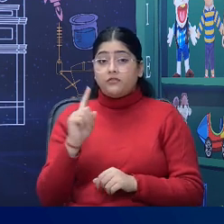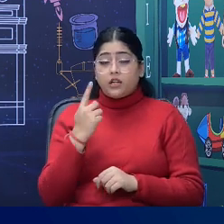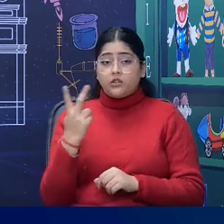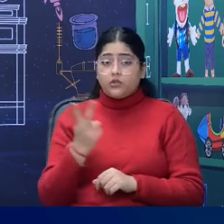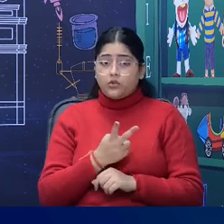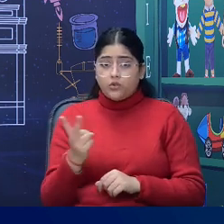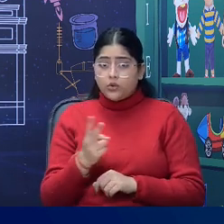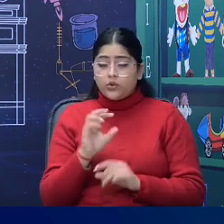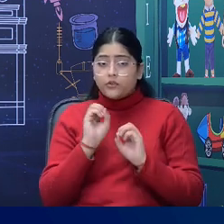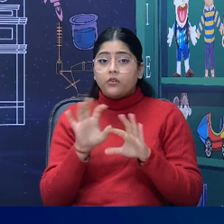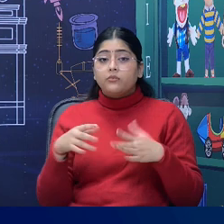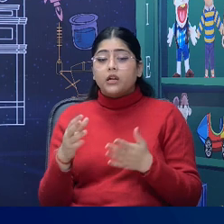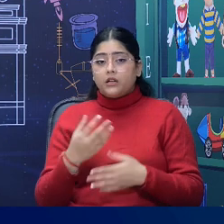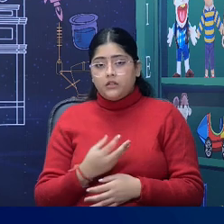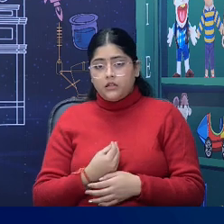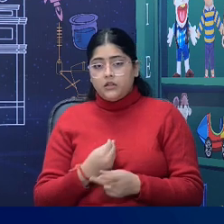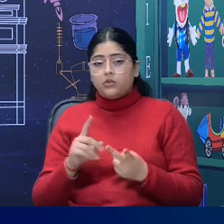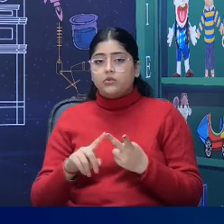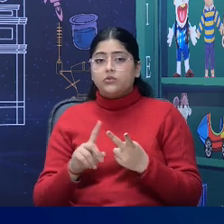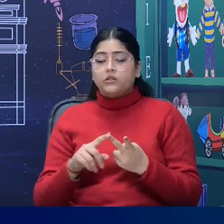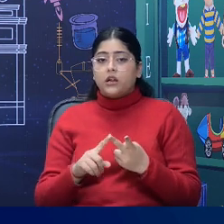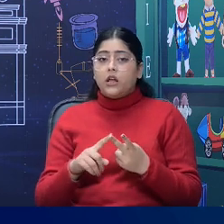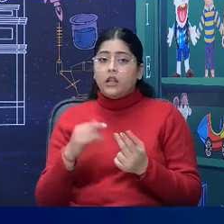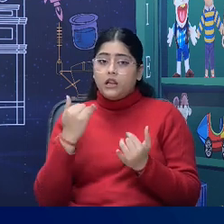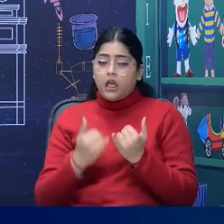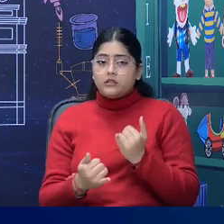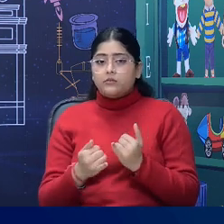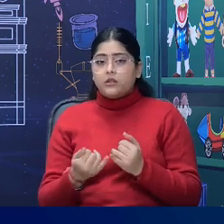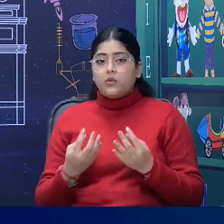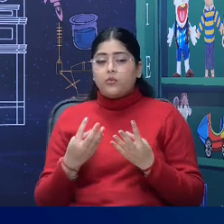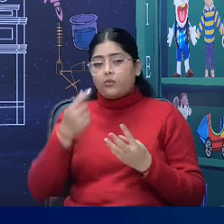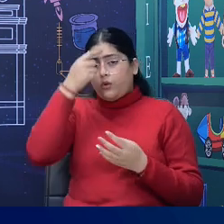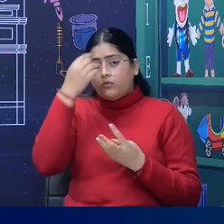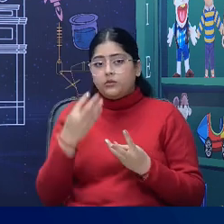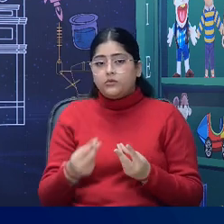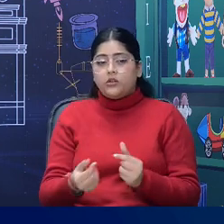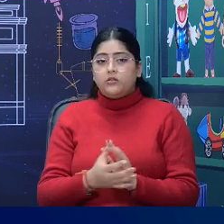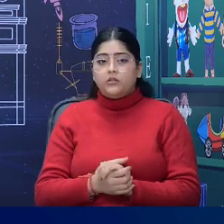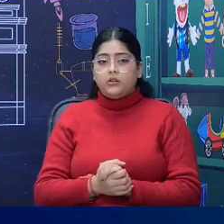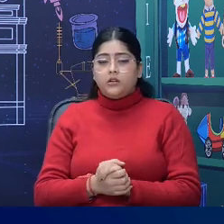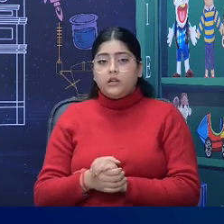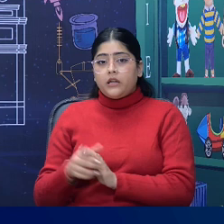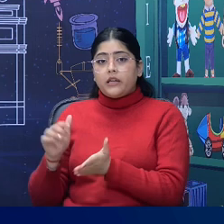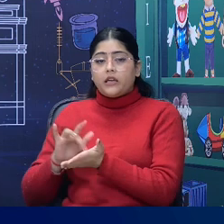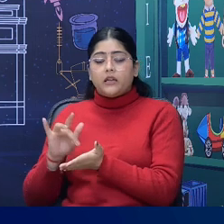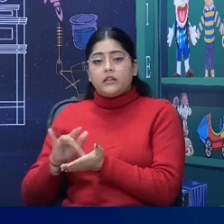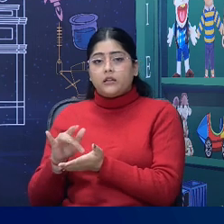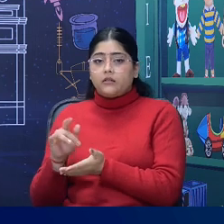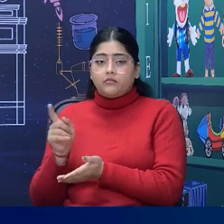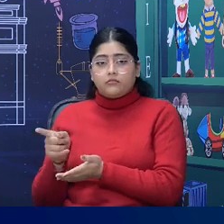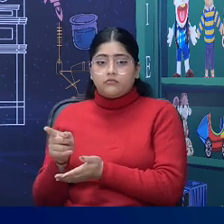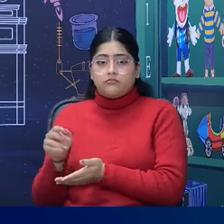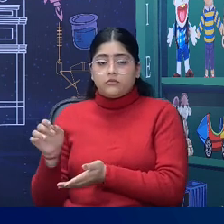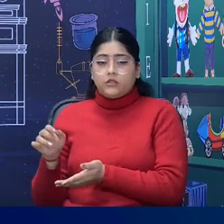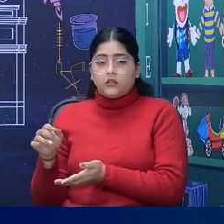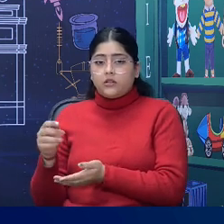फिर आखिर में सॉल्यूशन भी दिया गया कि आप हमारी टॉर्च खरीदे वही दूसरी ओर साधु ने सोल्यूशन दिया कि आप हमारे मंदिर में आए तो बहुत परस्पर